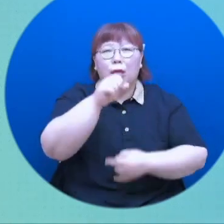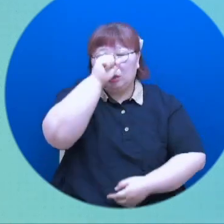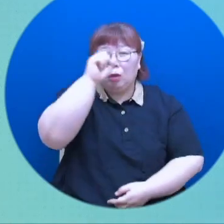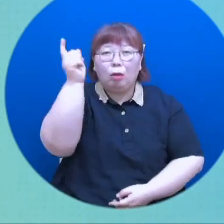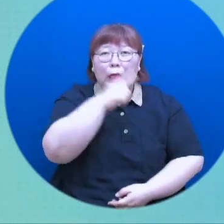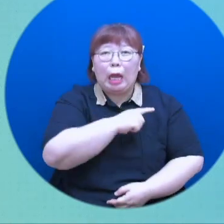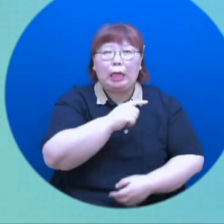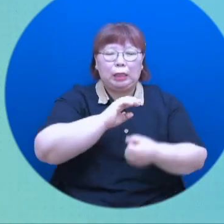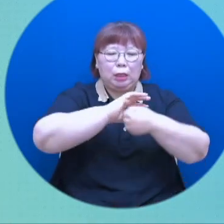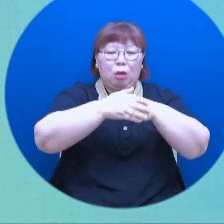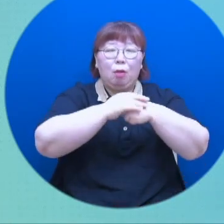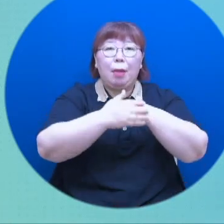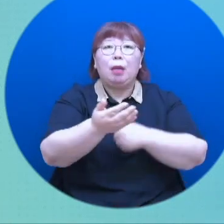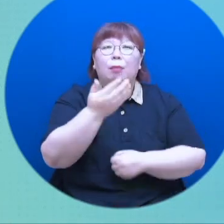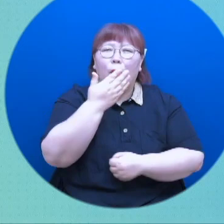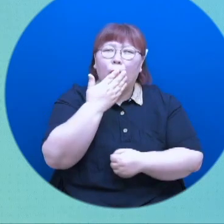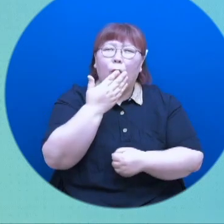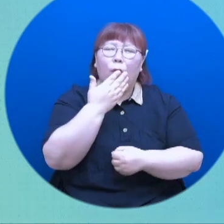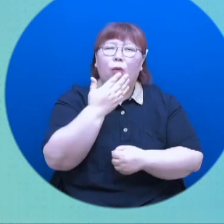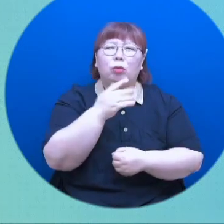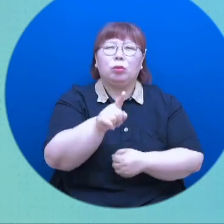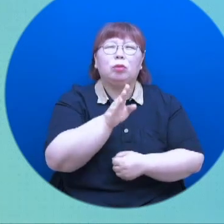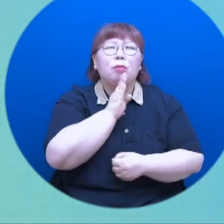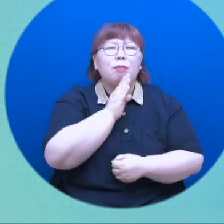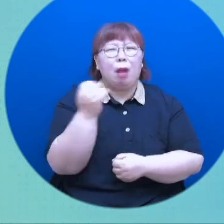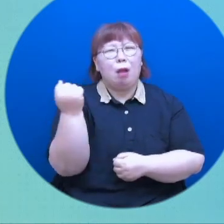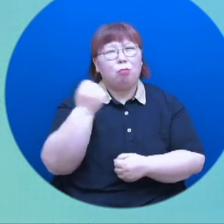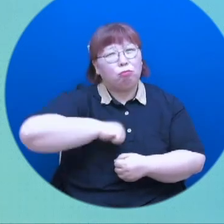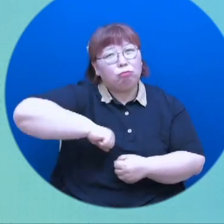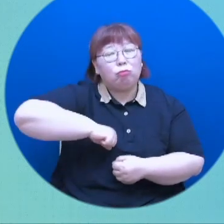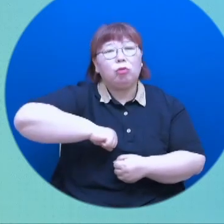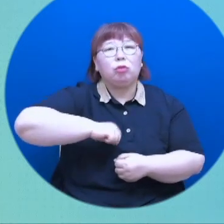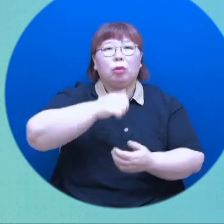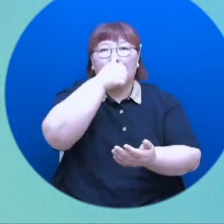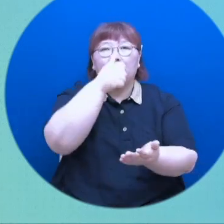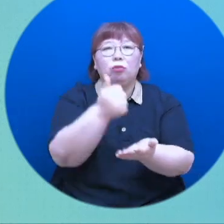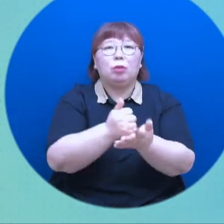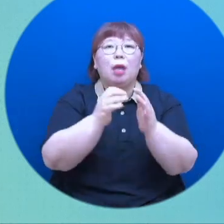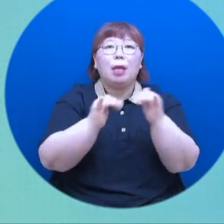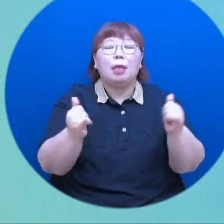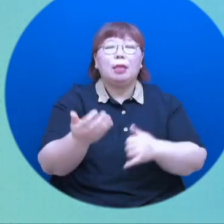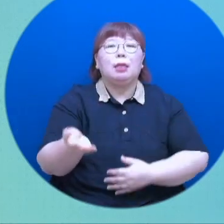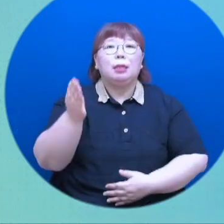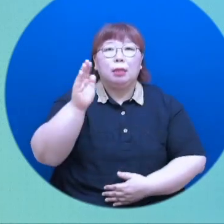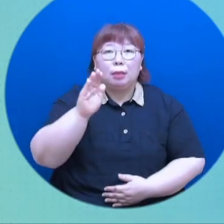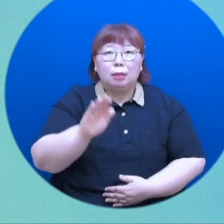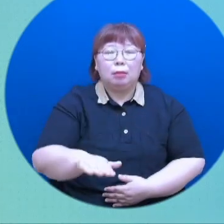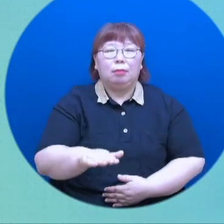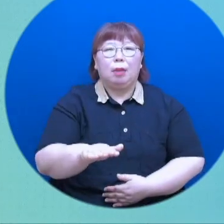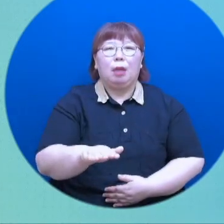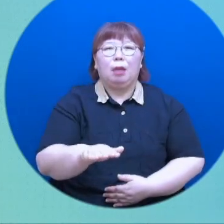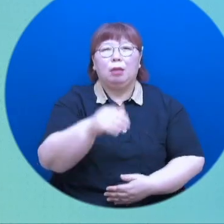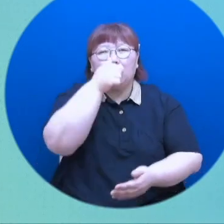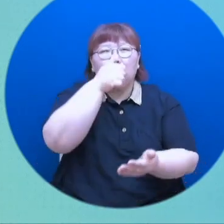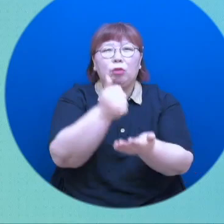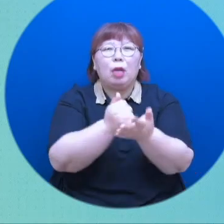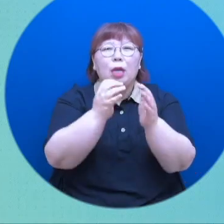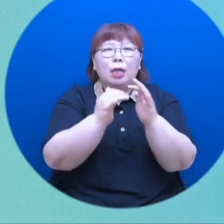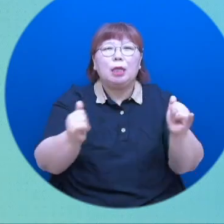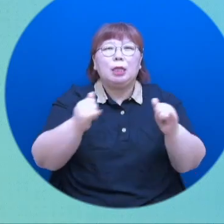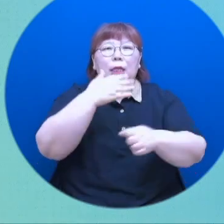열매를 먹는 비록 불순종한 죄인이지만은 불순종한 죄인을 하나님이